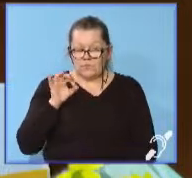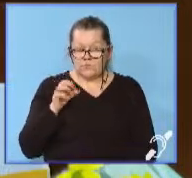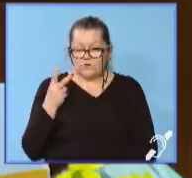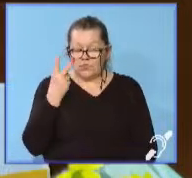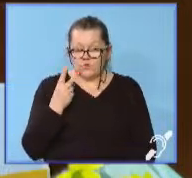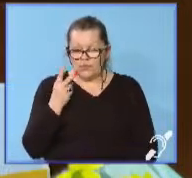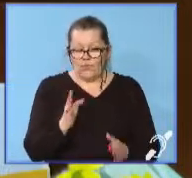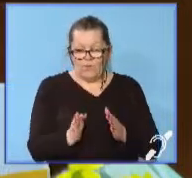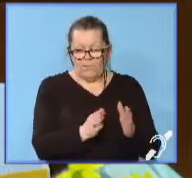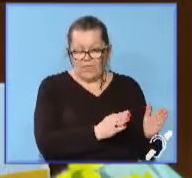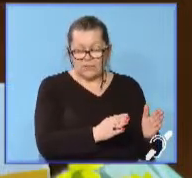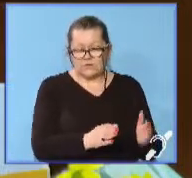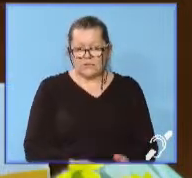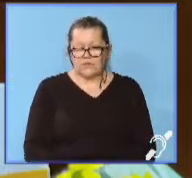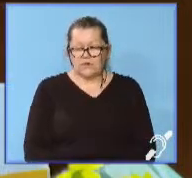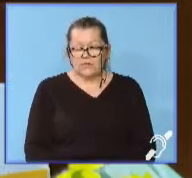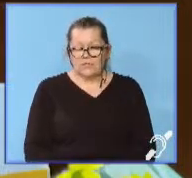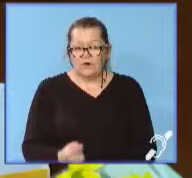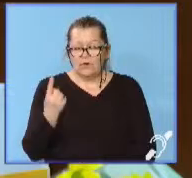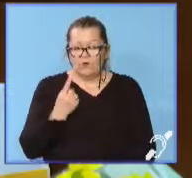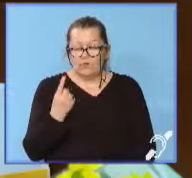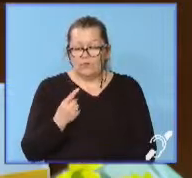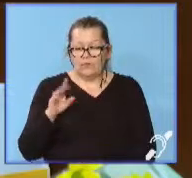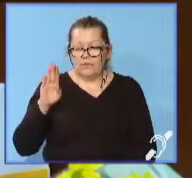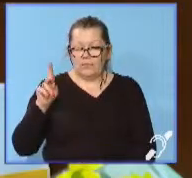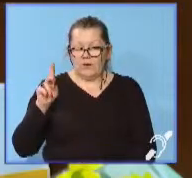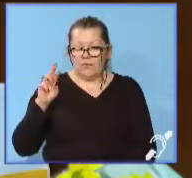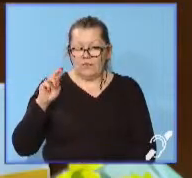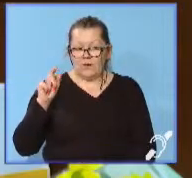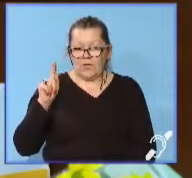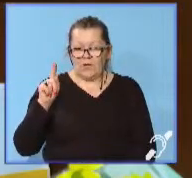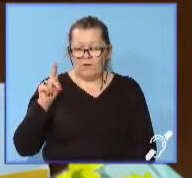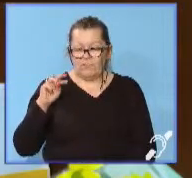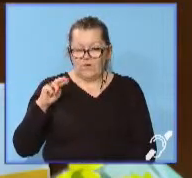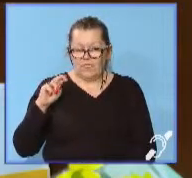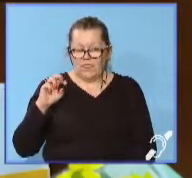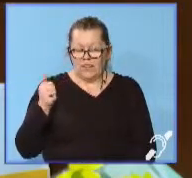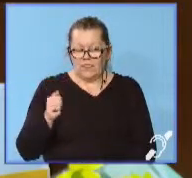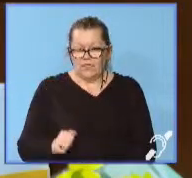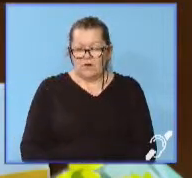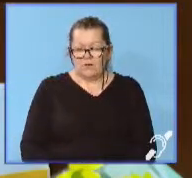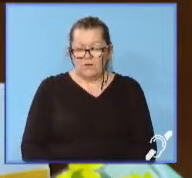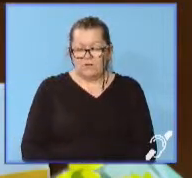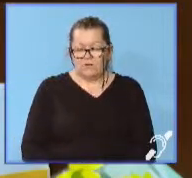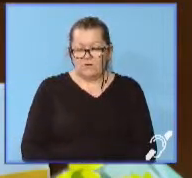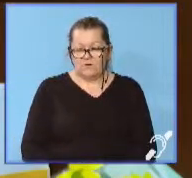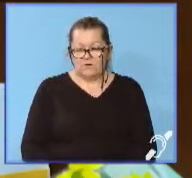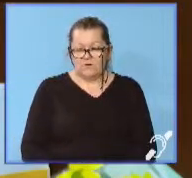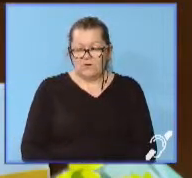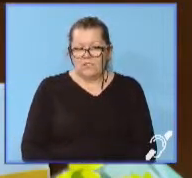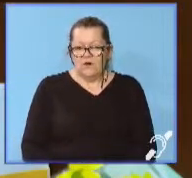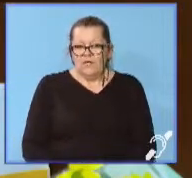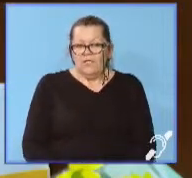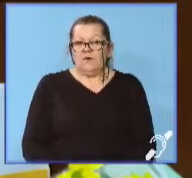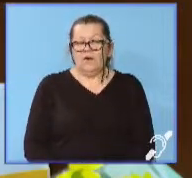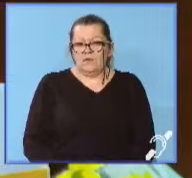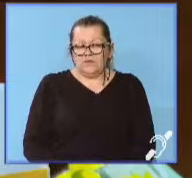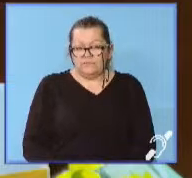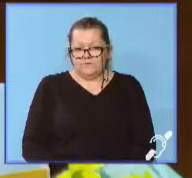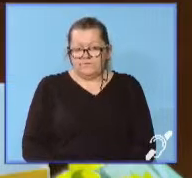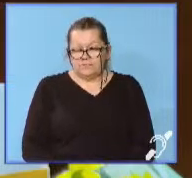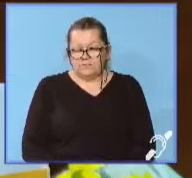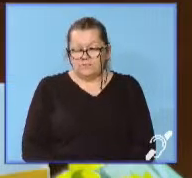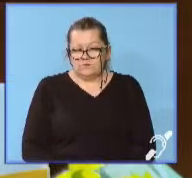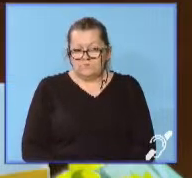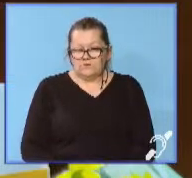două părți una dedicată biografiei poetului și care urmează o linie factual